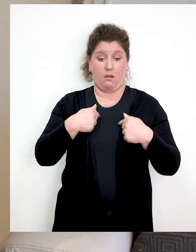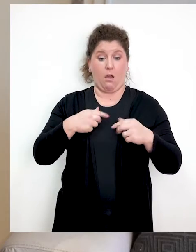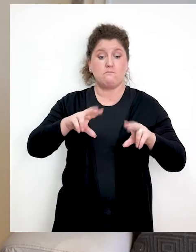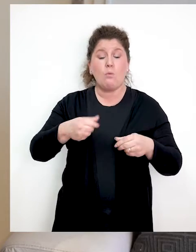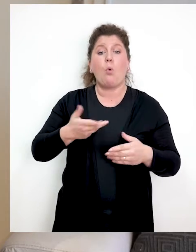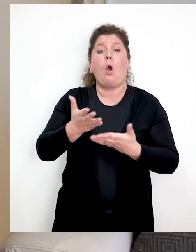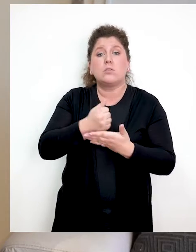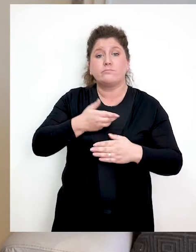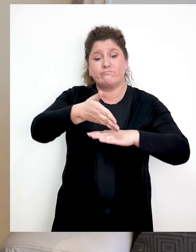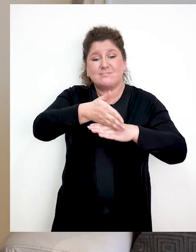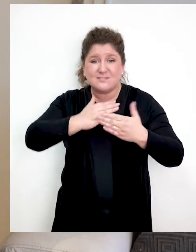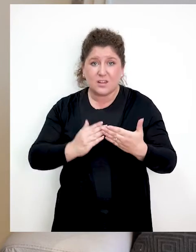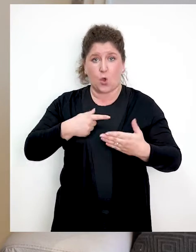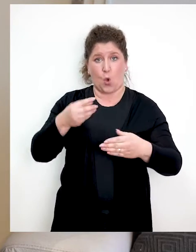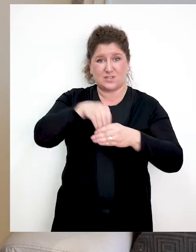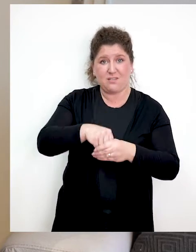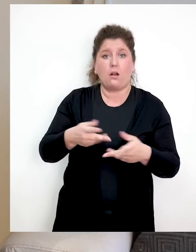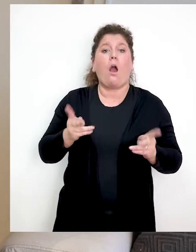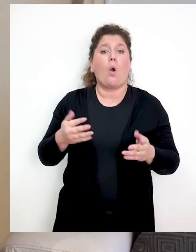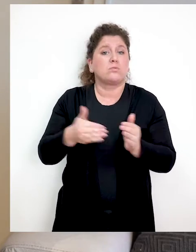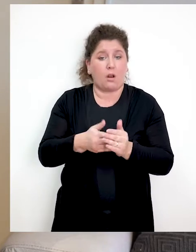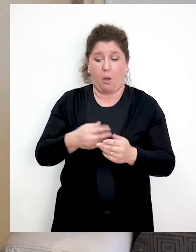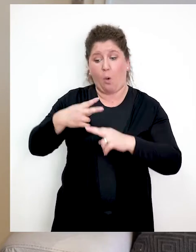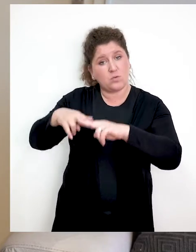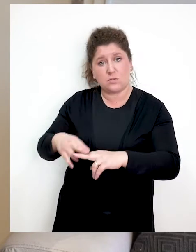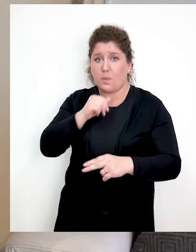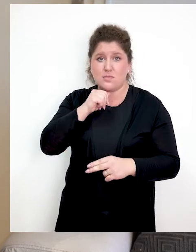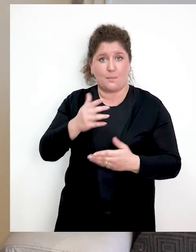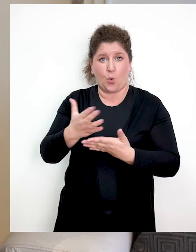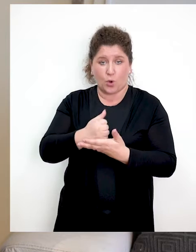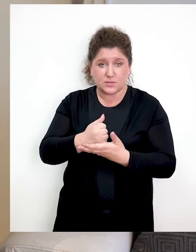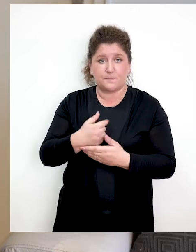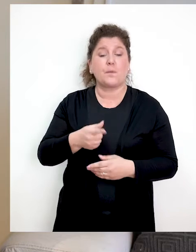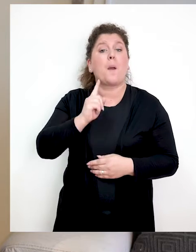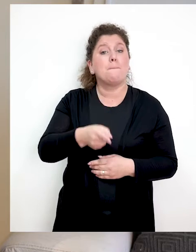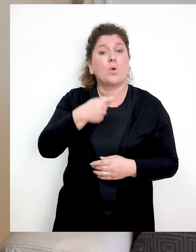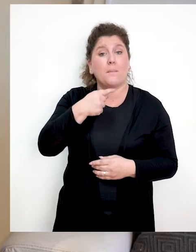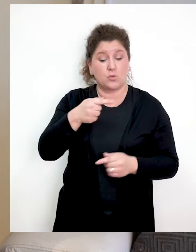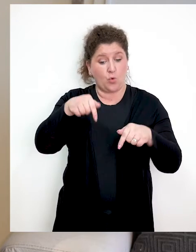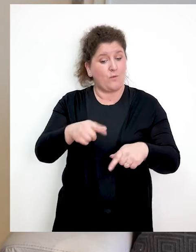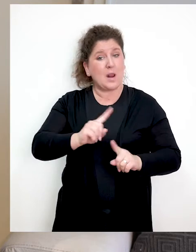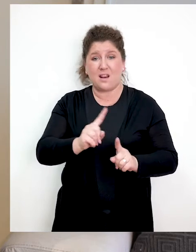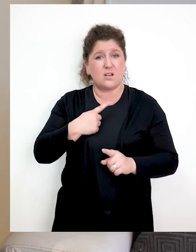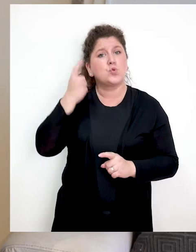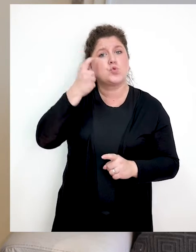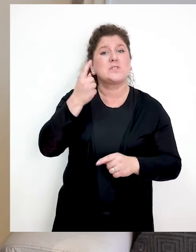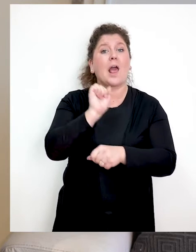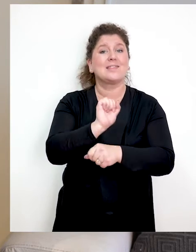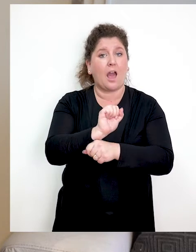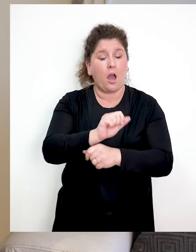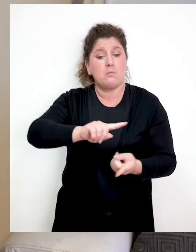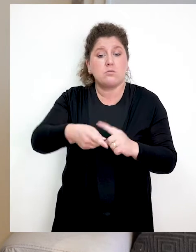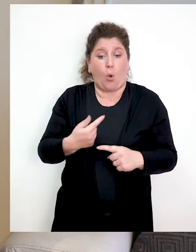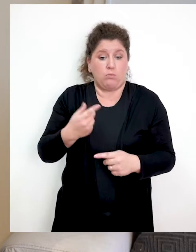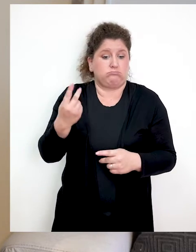Ja mogu koristiti možda 2/3 stana kako spada, a ovo ostalo ne mogu koristiti. S time da moram naglasiti da ovo nije socijalna najamnina, nego